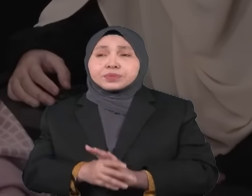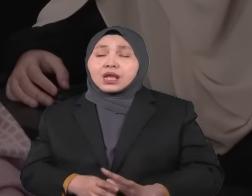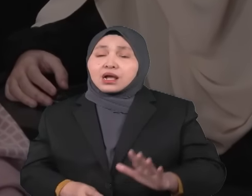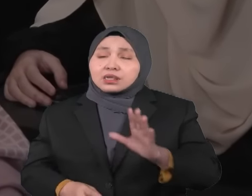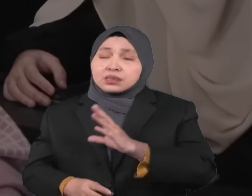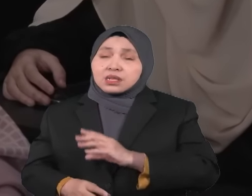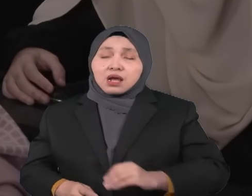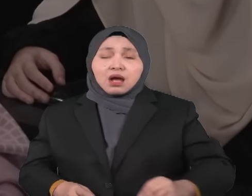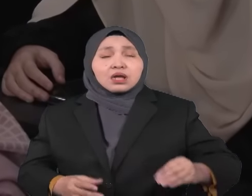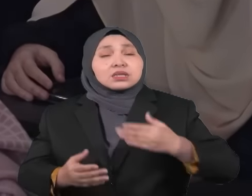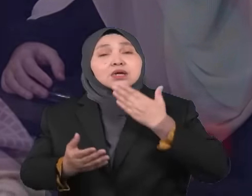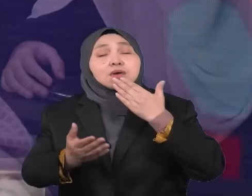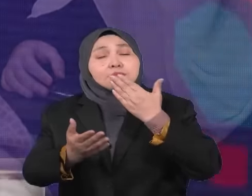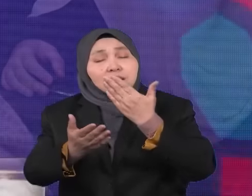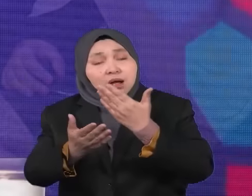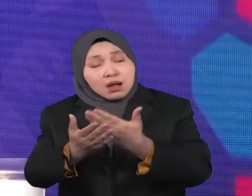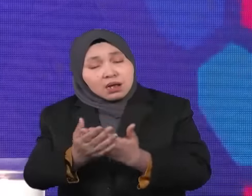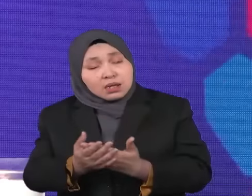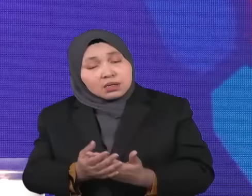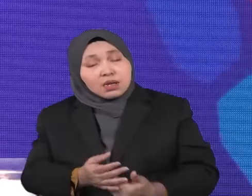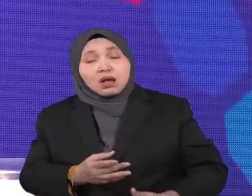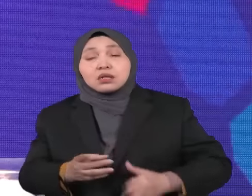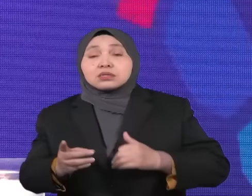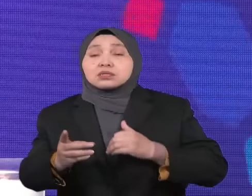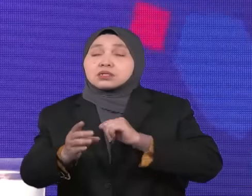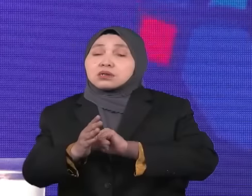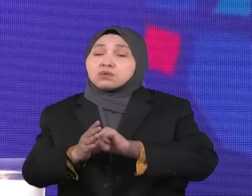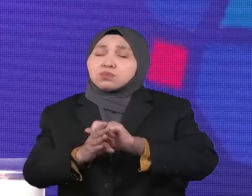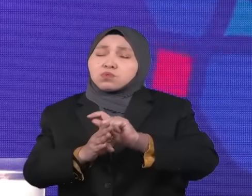وفي الآخرة حسنة